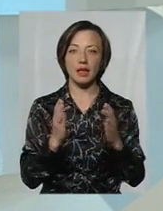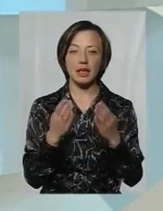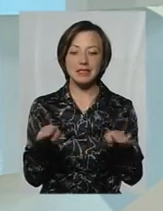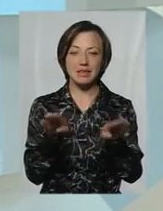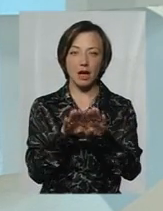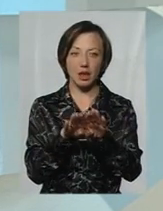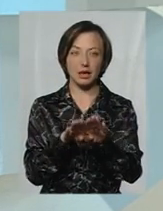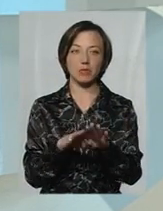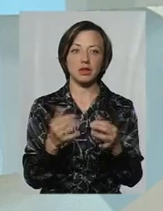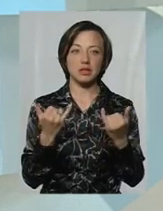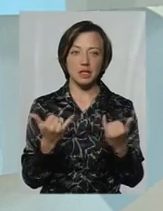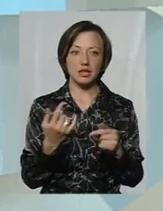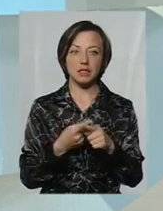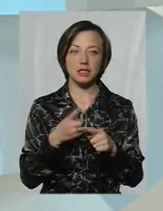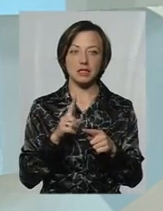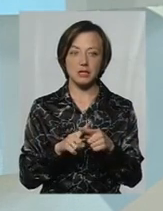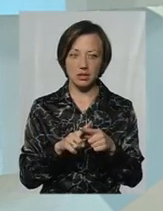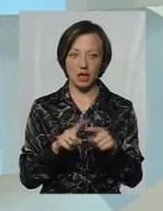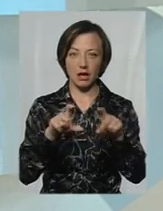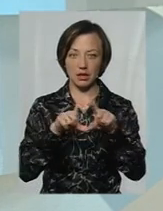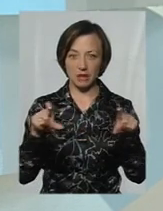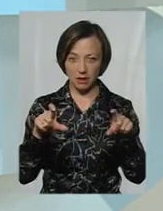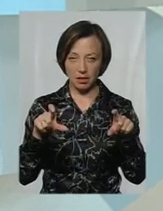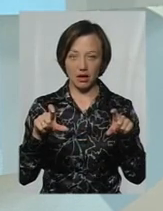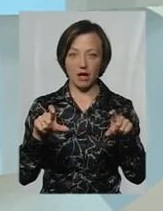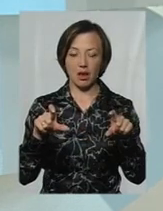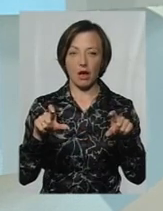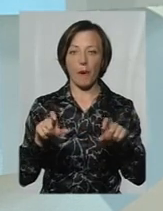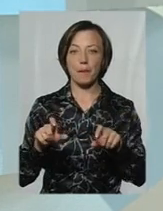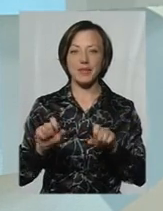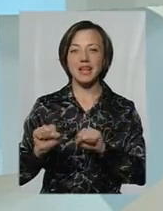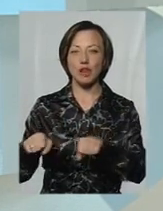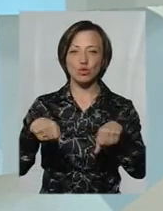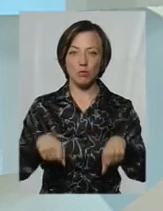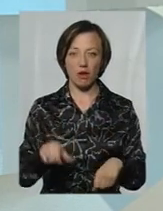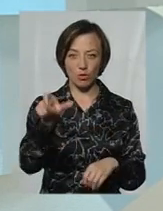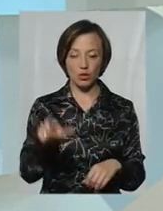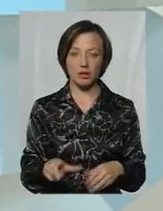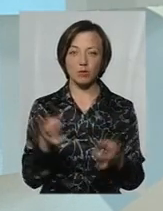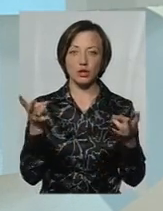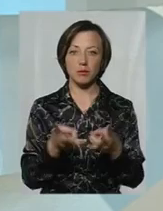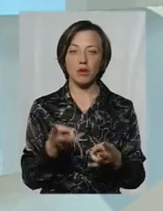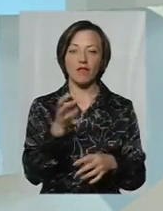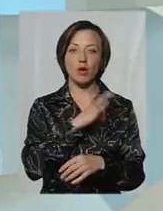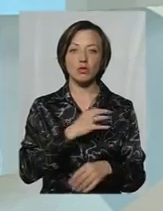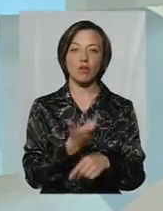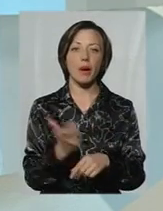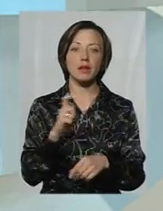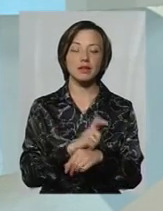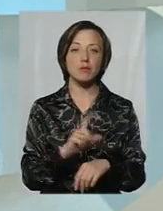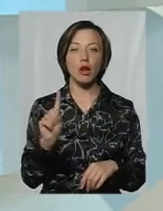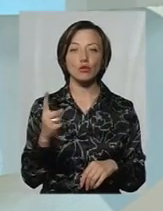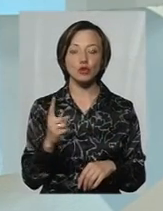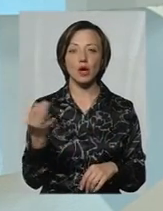закритими. І наразі цей інститут потрібно використовувати максимально, тому що